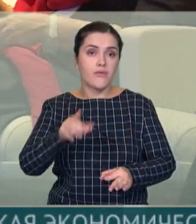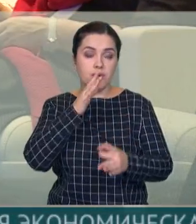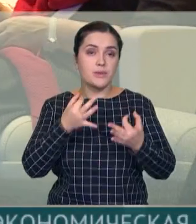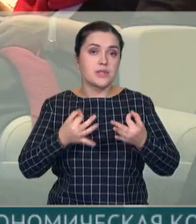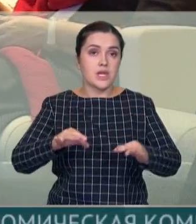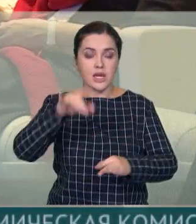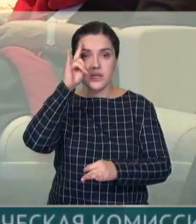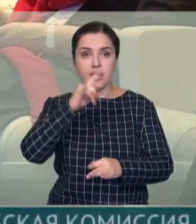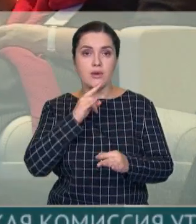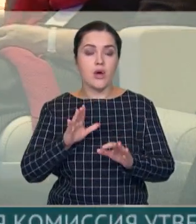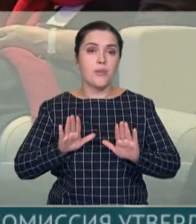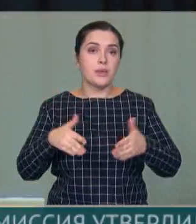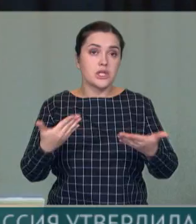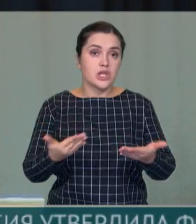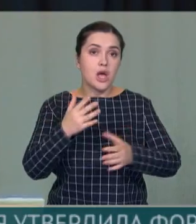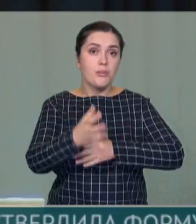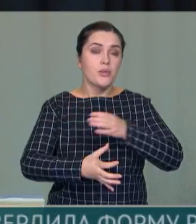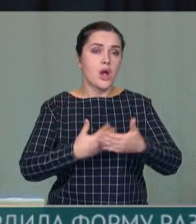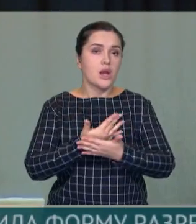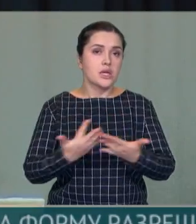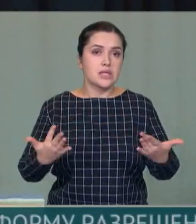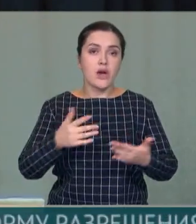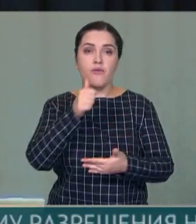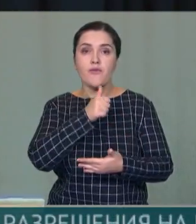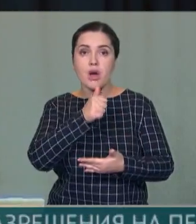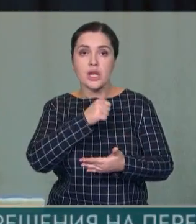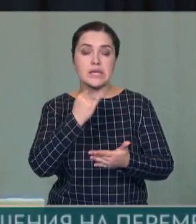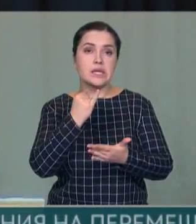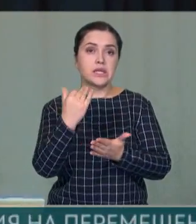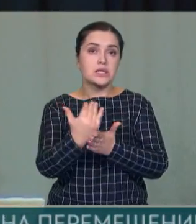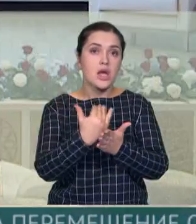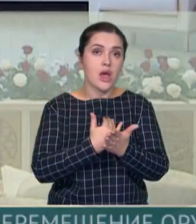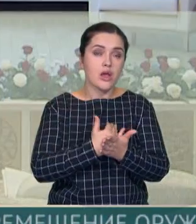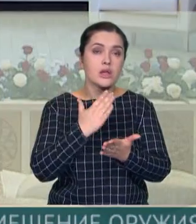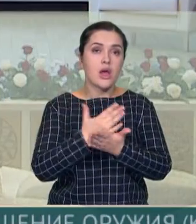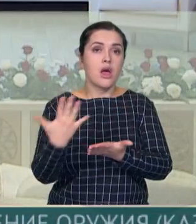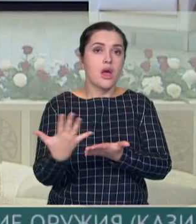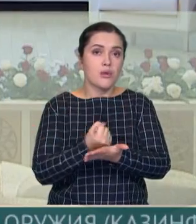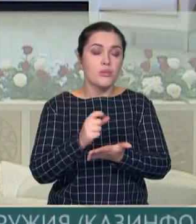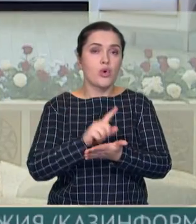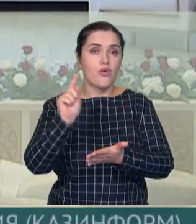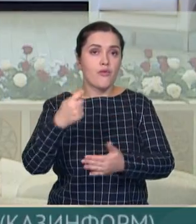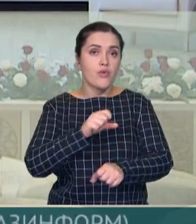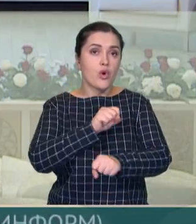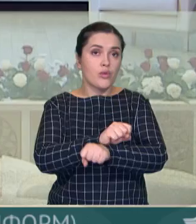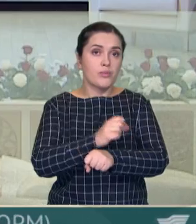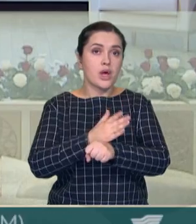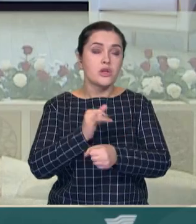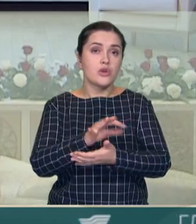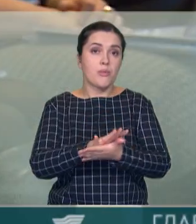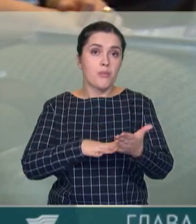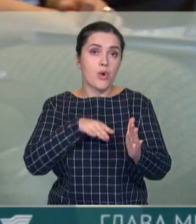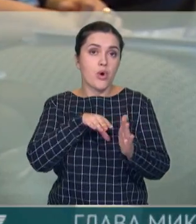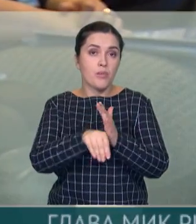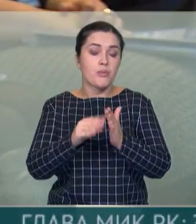годы независимости Казахстан предложил миру различные варианты и сценарии выхода из кризисных ситуаций и продолжает оставаться в этой